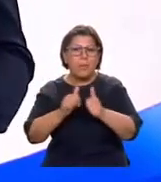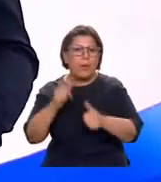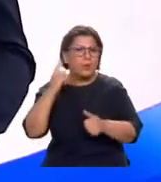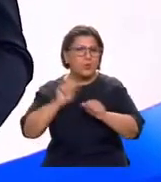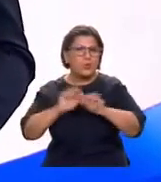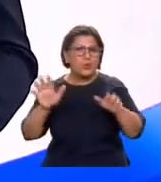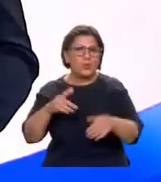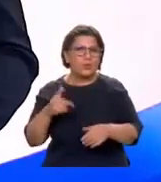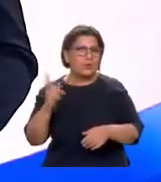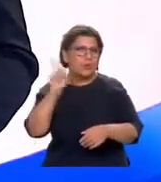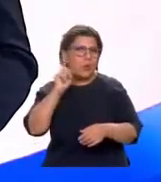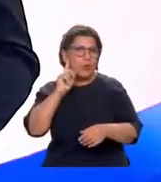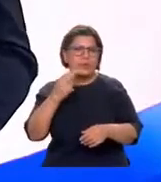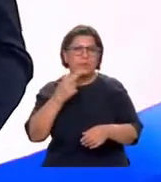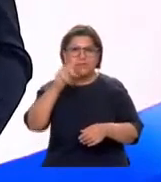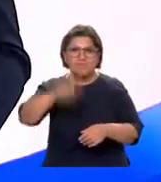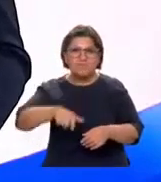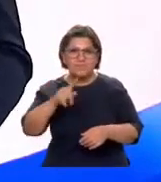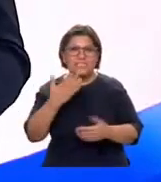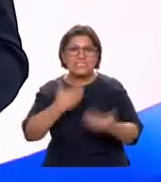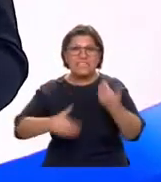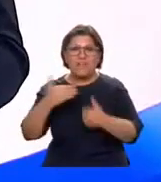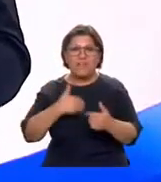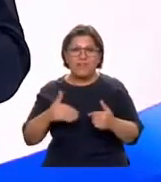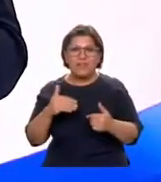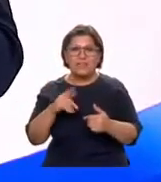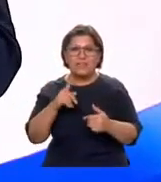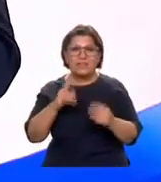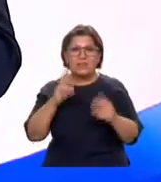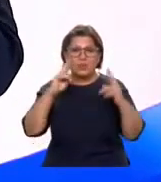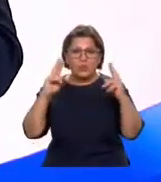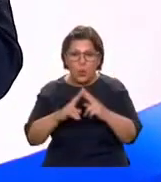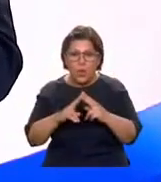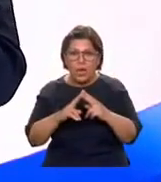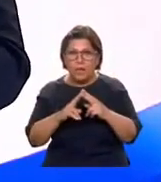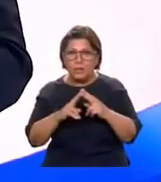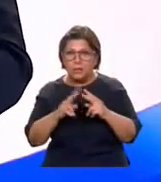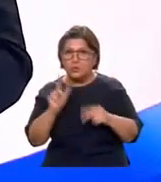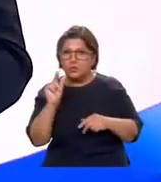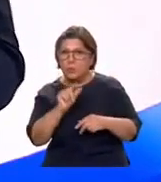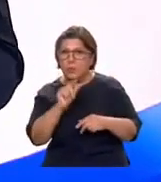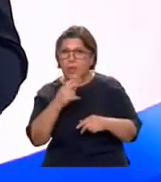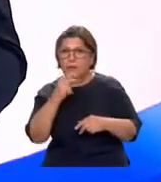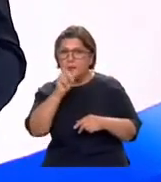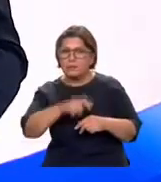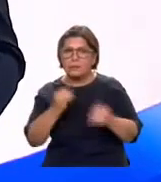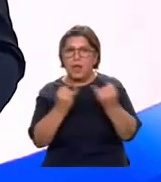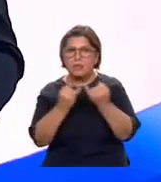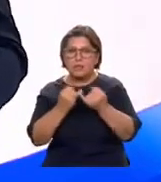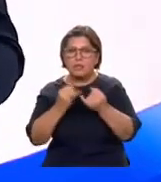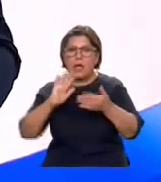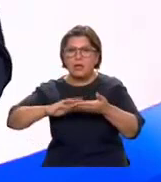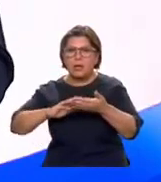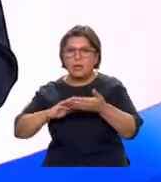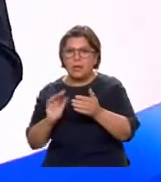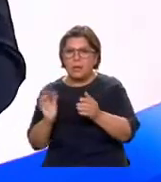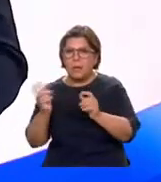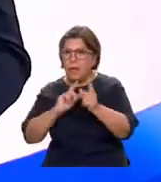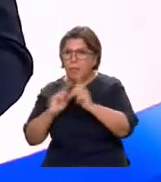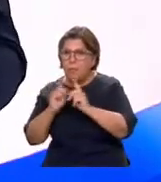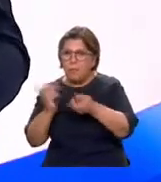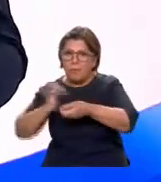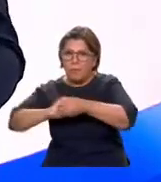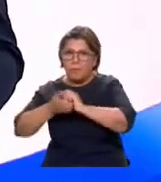duyulan fenomen Gizem Karamelek, sevgilisinin görüştüğünden şüphelendiği kadını kardeşi ve arkadaşlarıyla bir olup